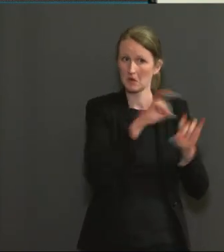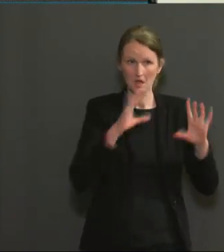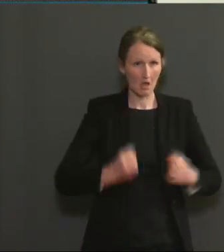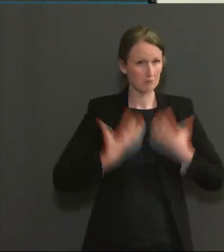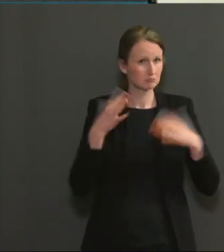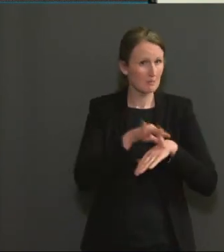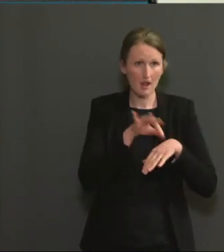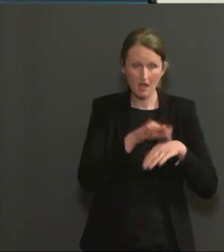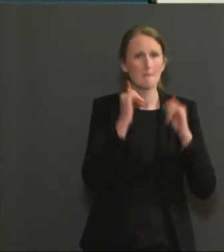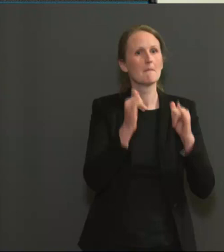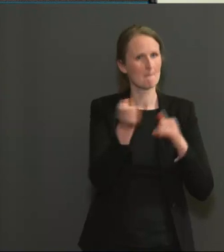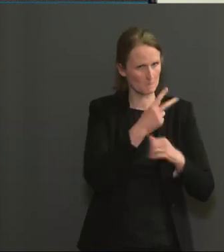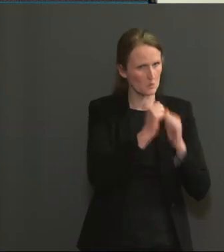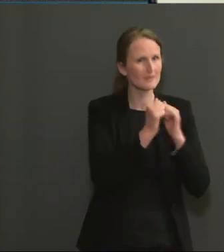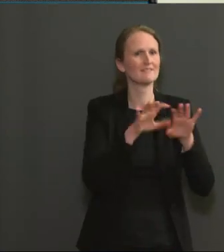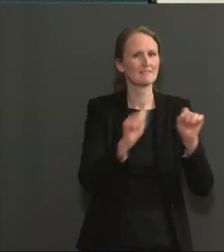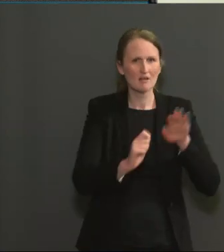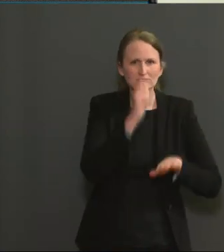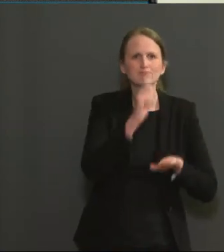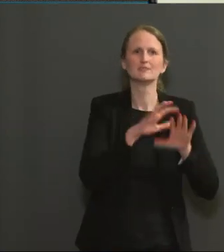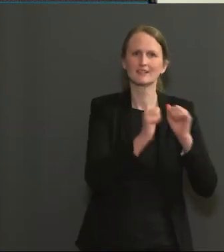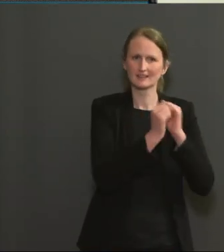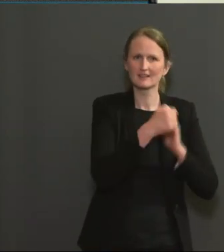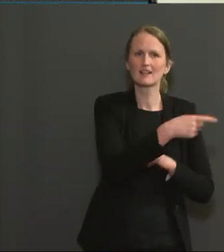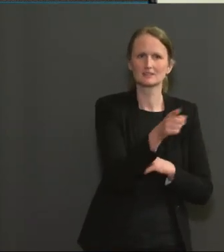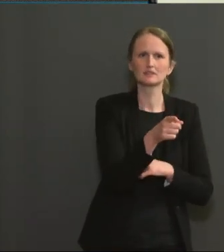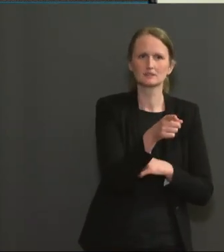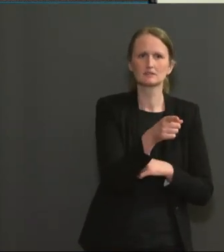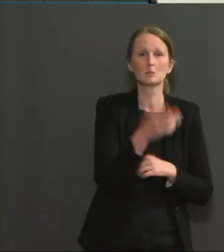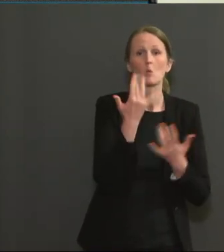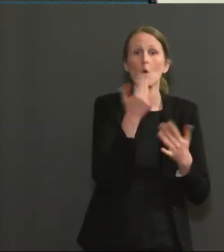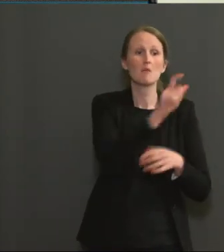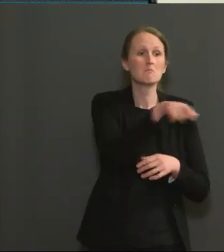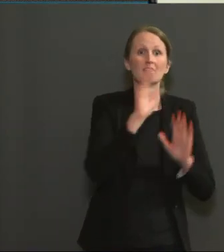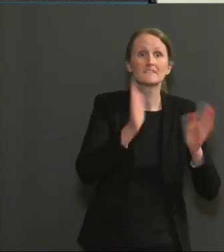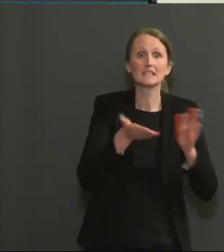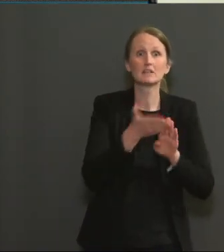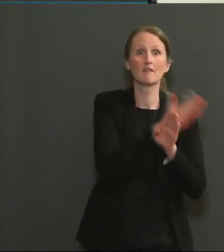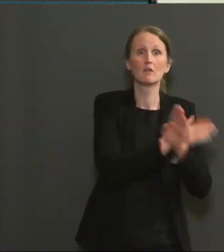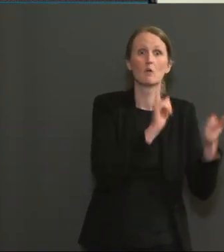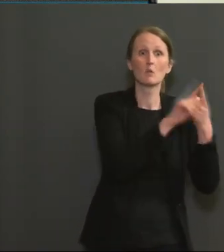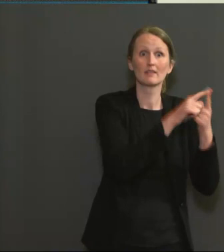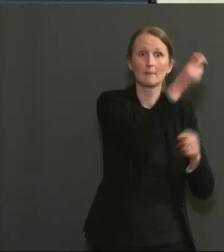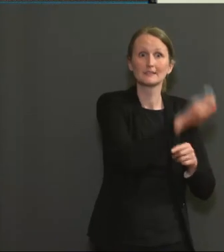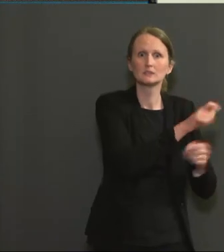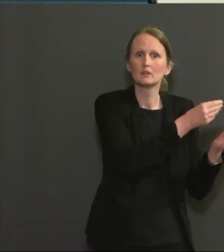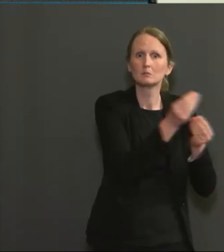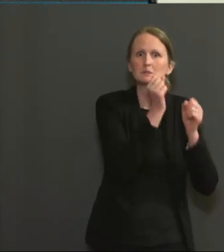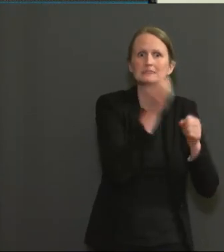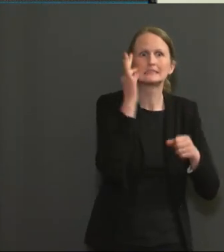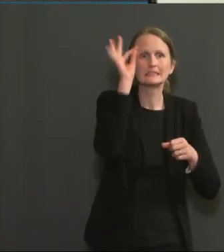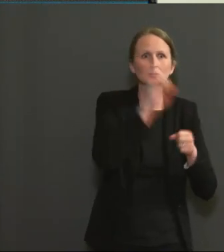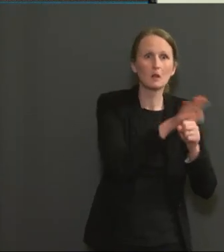risque ou au retour de voyage à l'étranger ceci est le fait comme vous le savez depuis le